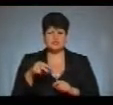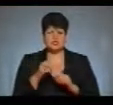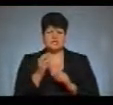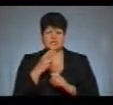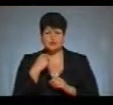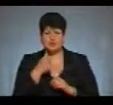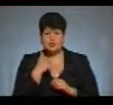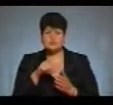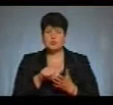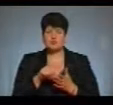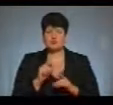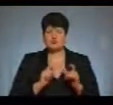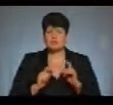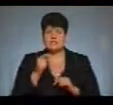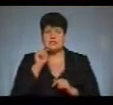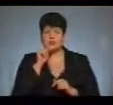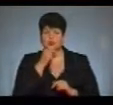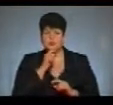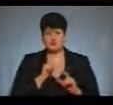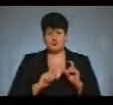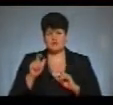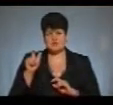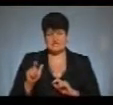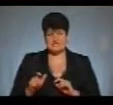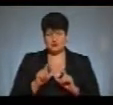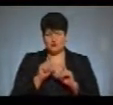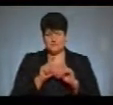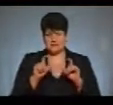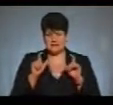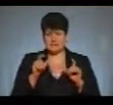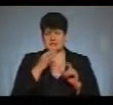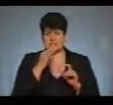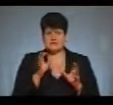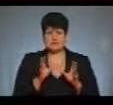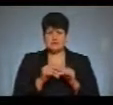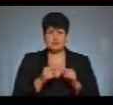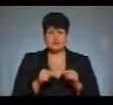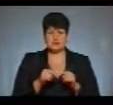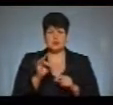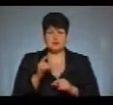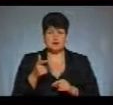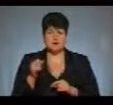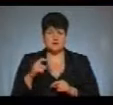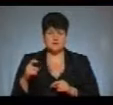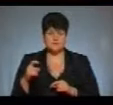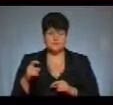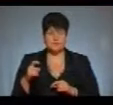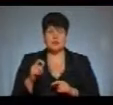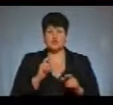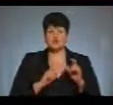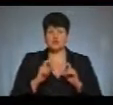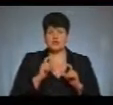2013 році за участі студентів економічного університету, повідомив співорганізатор заходу Роман Гах. Студентська миля